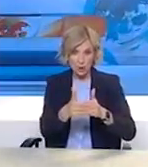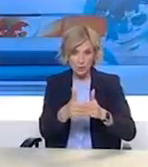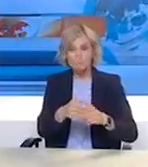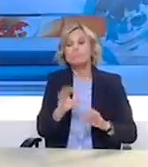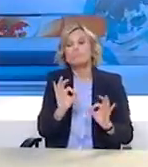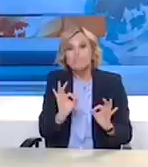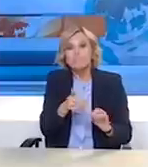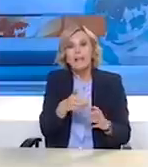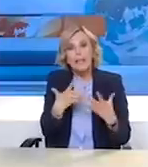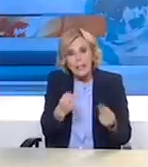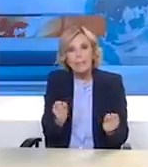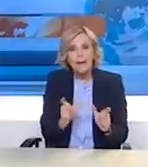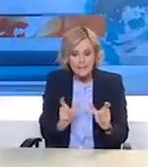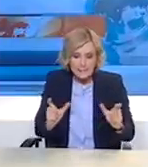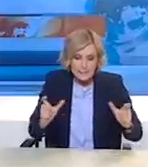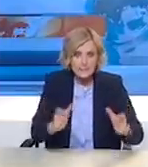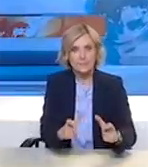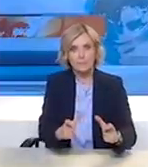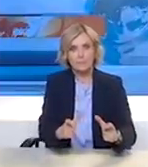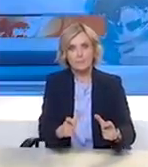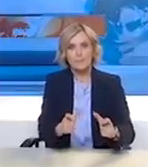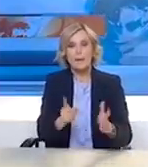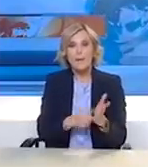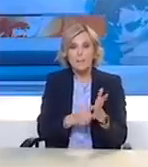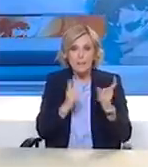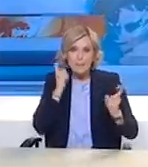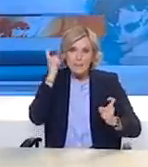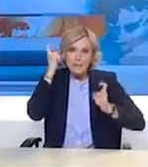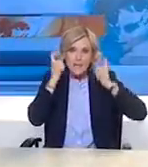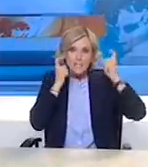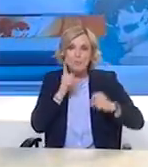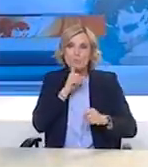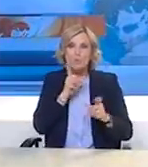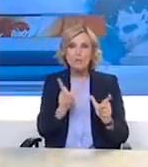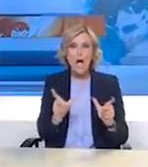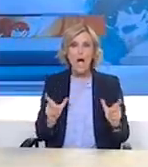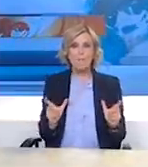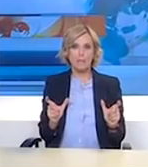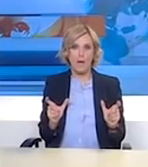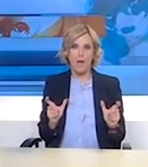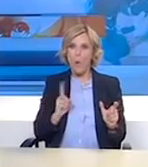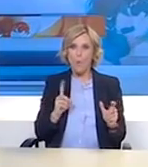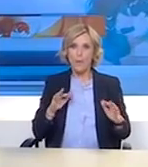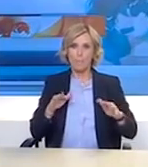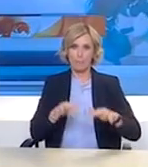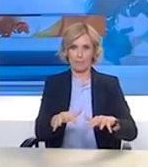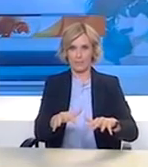αυτός ο ιός, μας περιορίζει λιγάκι στο να σκεφτόμαστε λίγο αμυντικά αυτή τη στιγμή. Δεν είναι ακόμα η ώρα για αντεπίθεση.